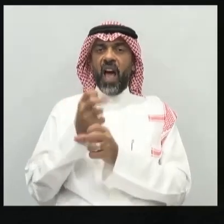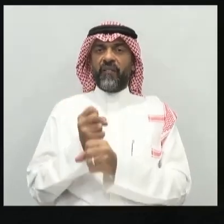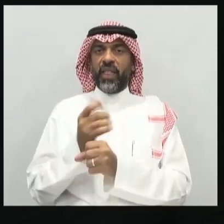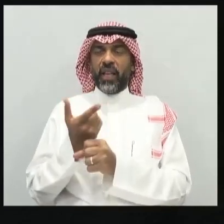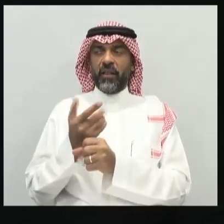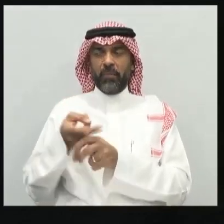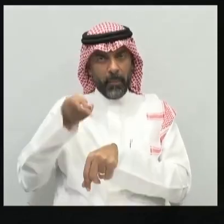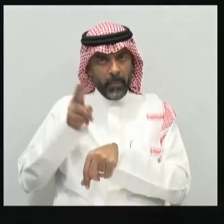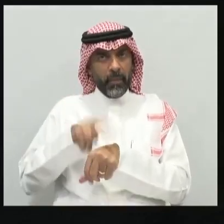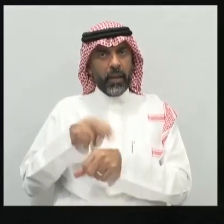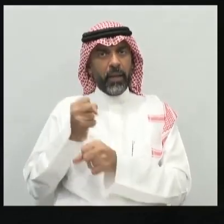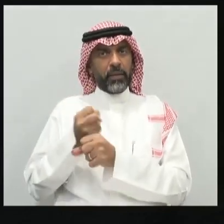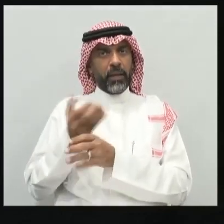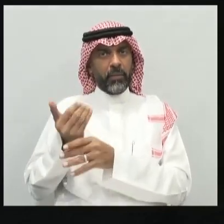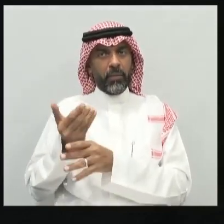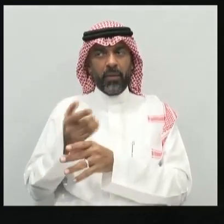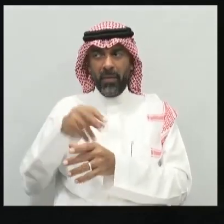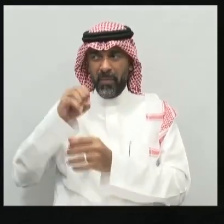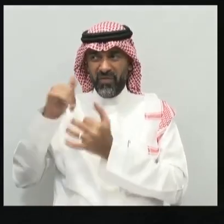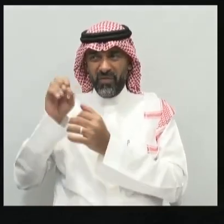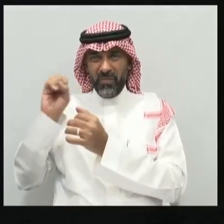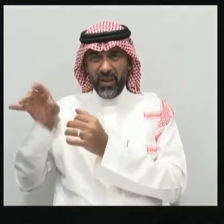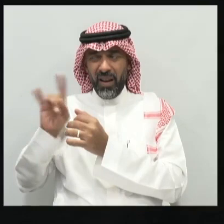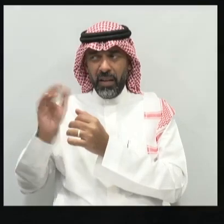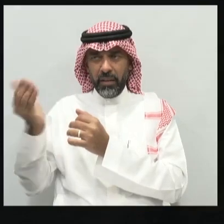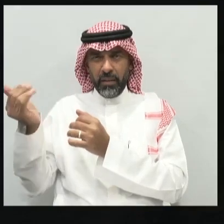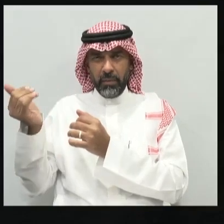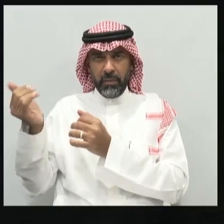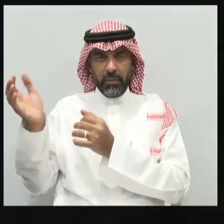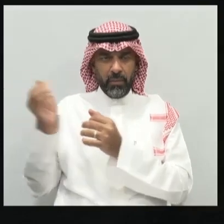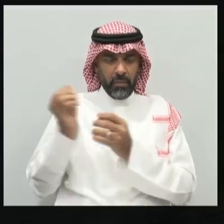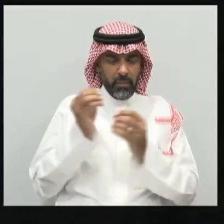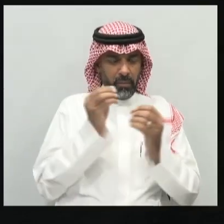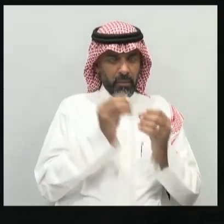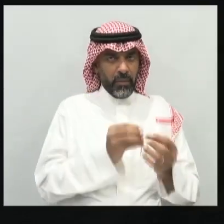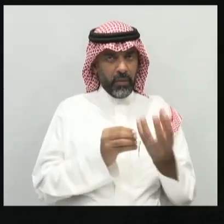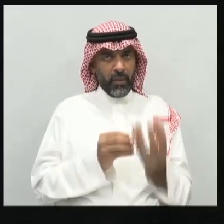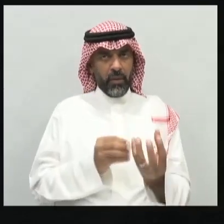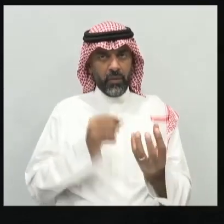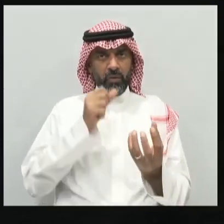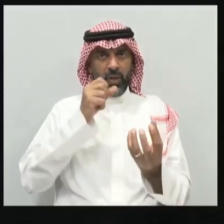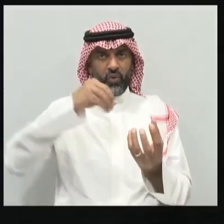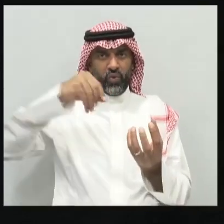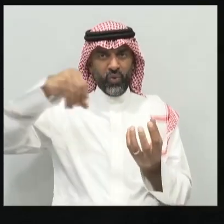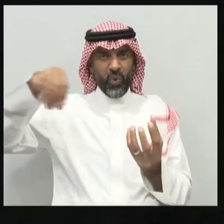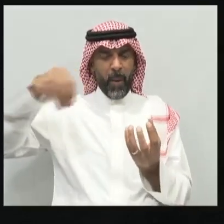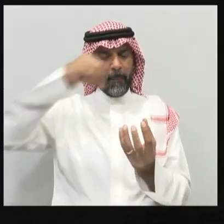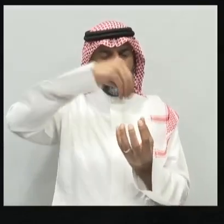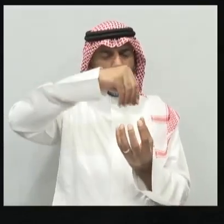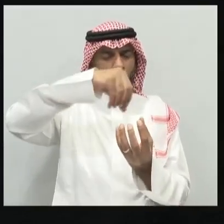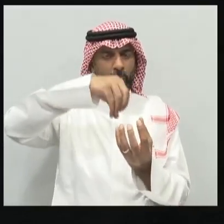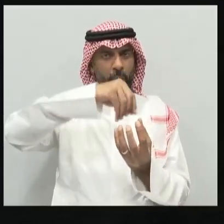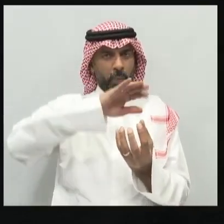نعيد استخدامها ممتازين زي عندنا بالصوره هنا اخذوا العلب البلاستيك هذه ووضعوا